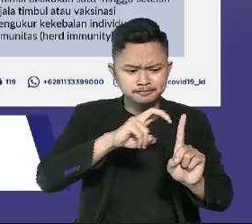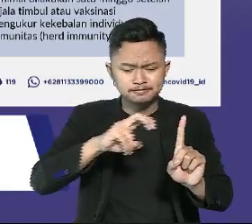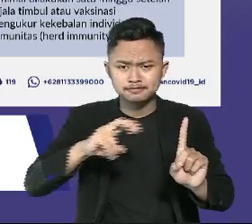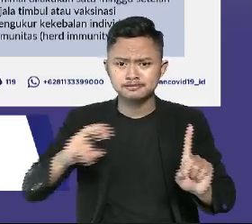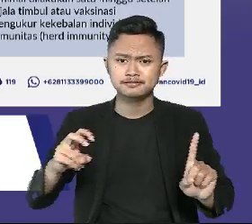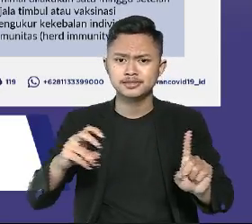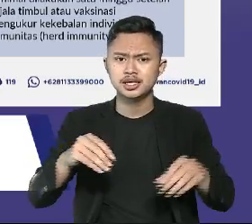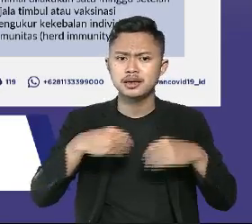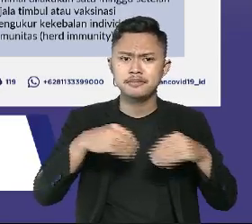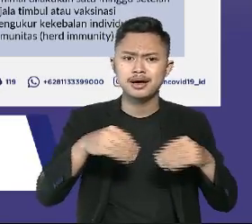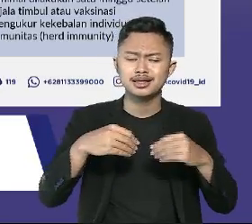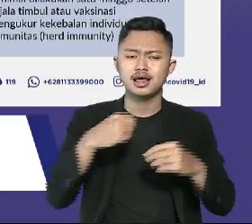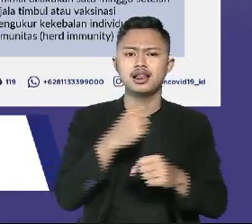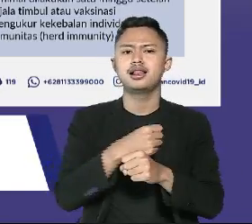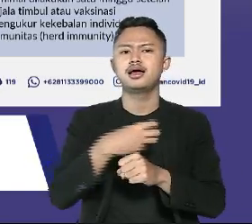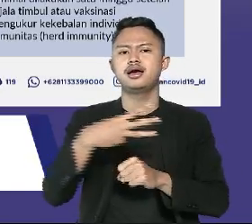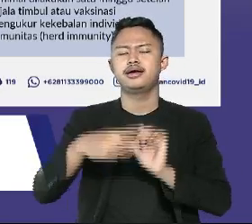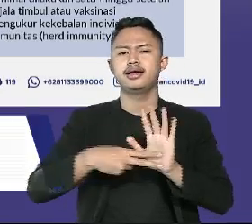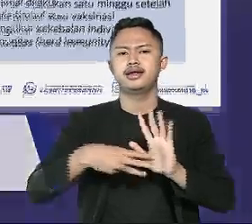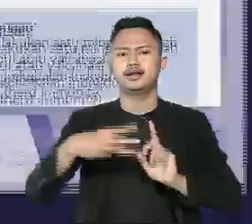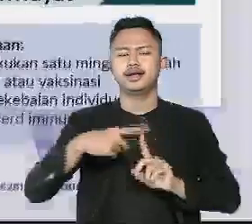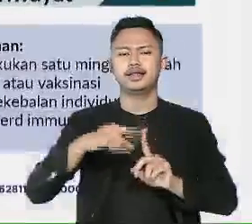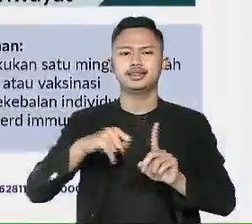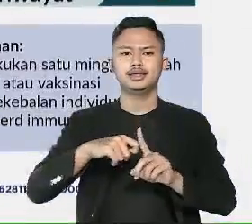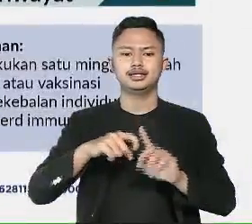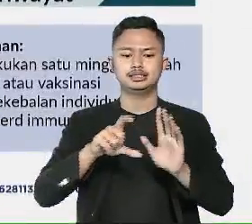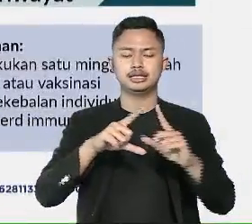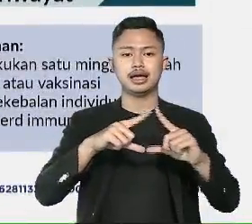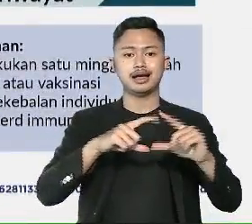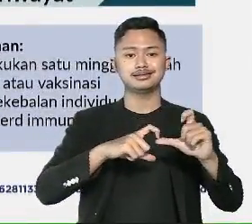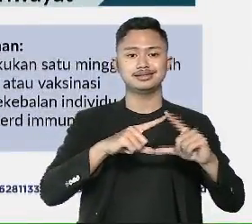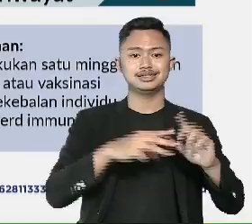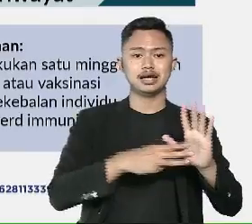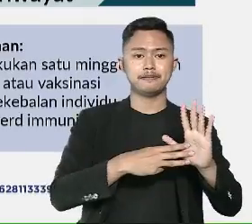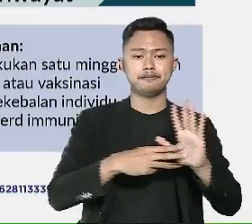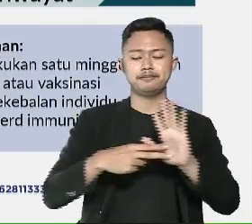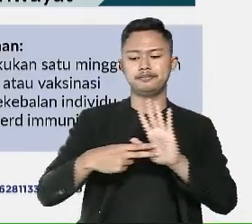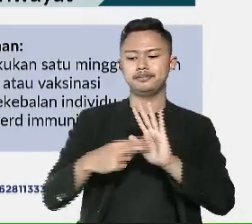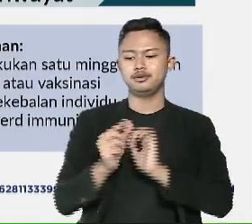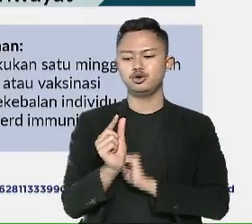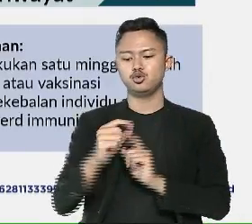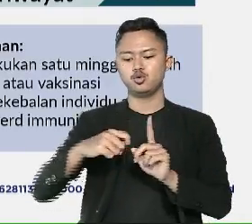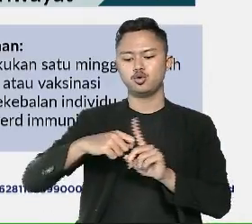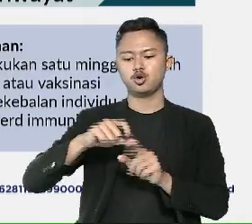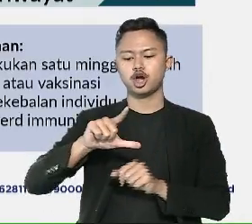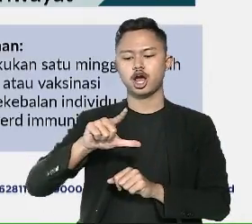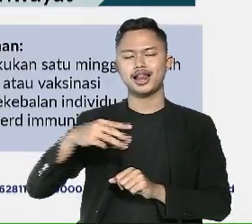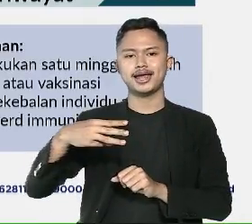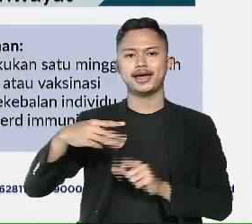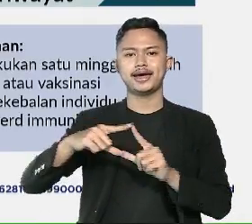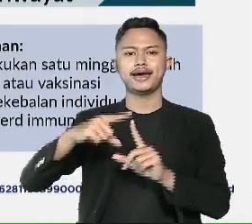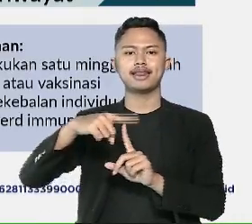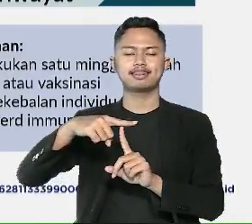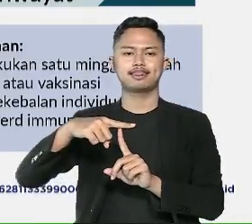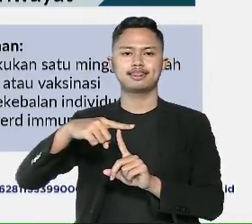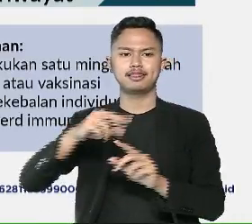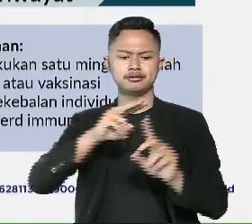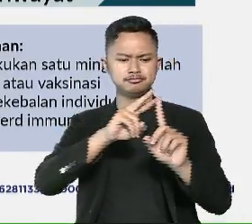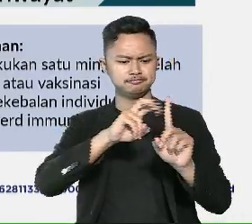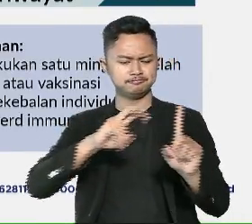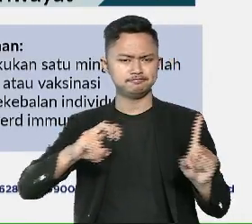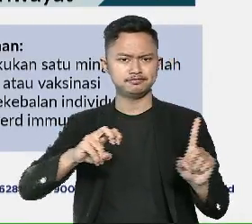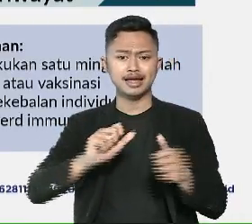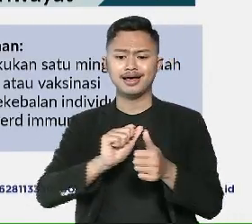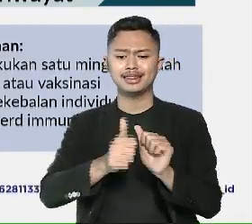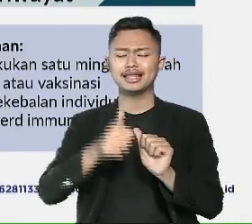melalui material genetiknya, yaitu asam nukleat dan tergolong tes diagnostik. Tes molekuler